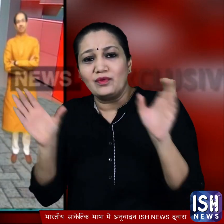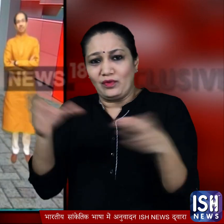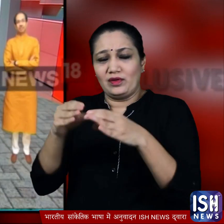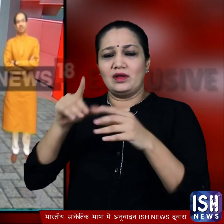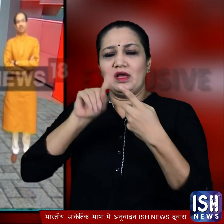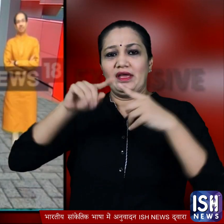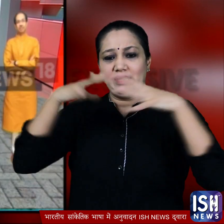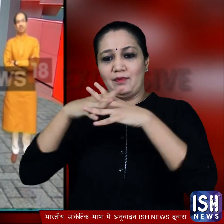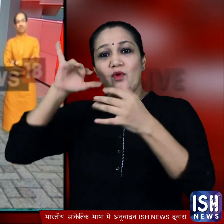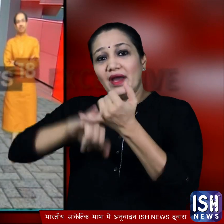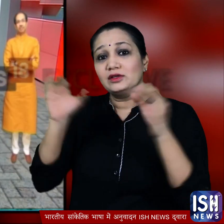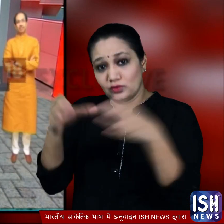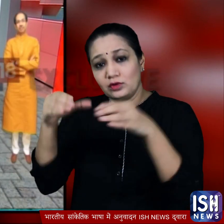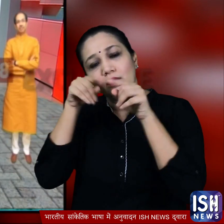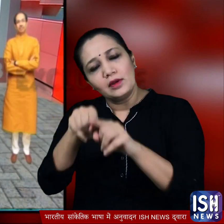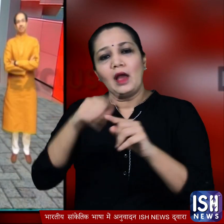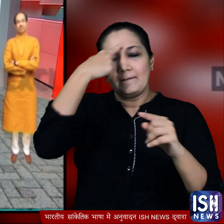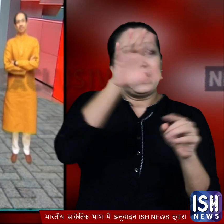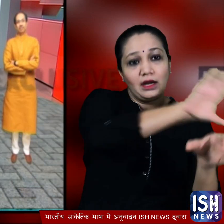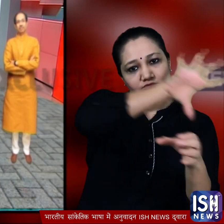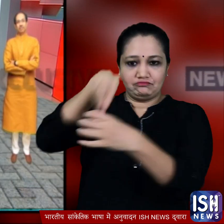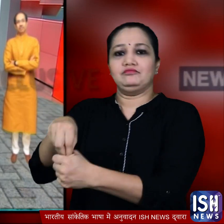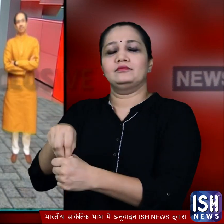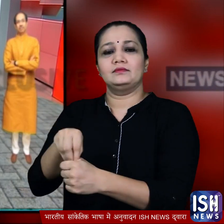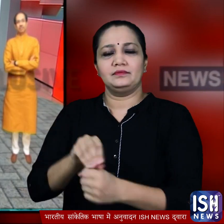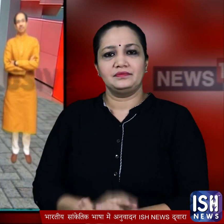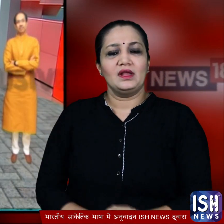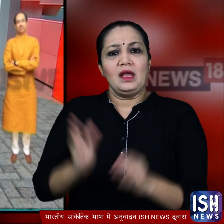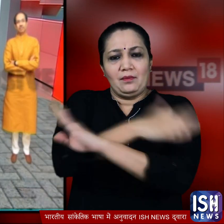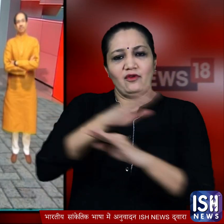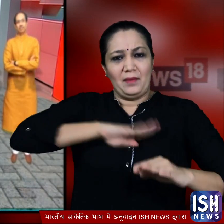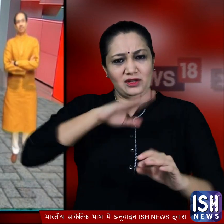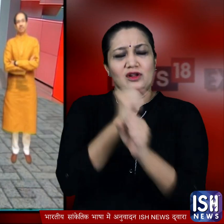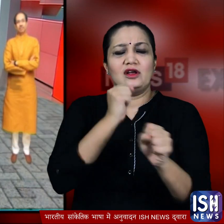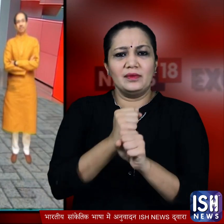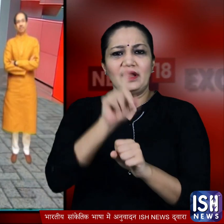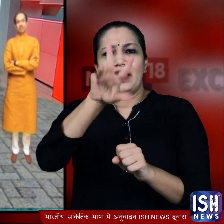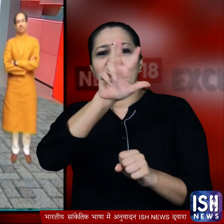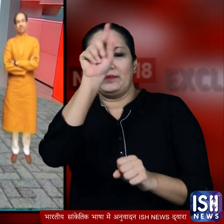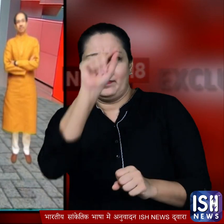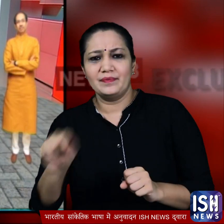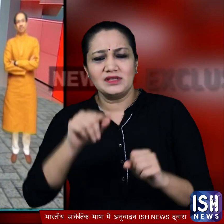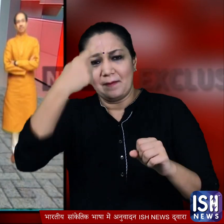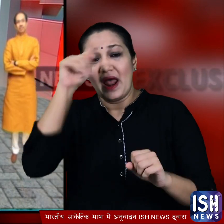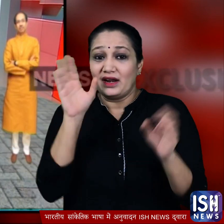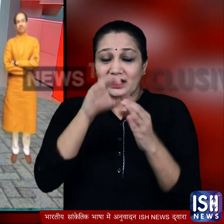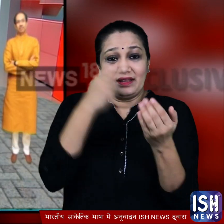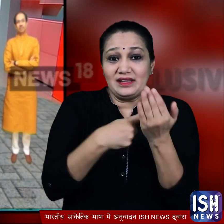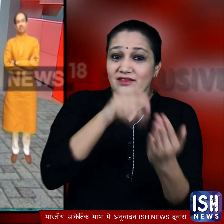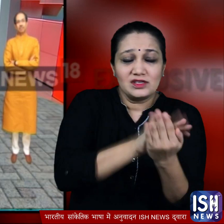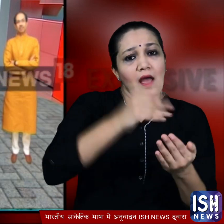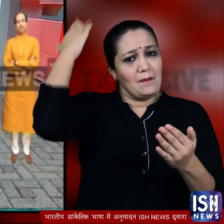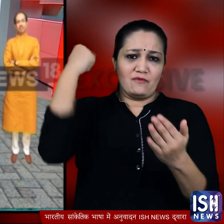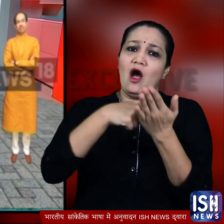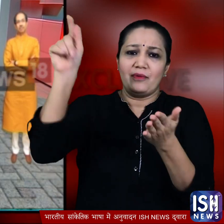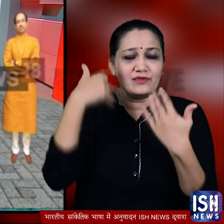गए ईडब्ल्यूएस कोटे में मराठा समुदाय को भी शामिल किया जाएगा। इससे पहले महाराष्ट्र सरकार ने 18% मराठा आरक्षण का बिल